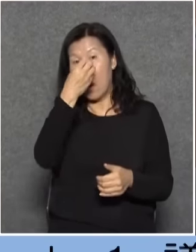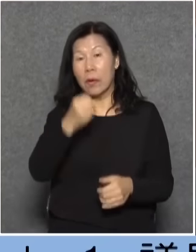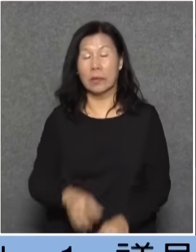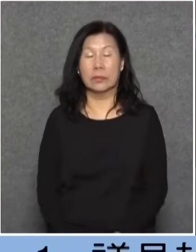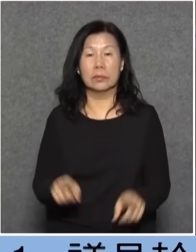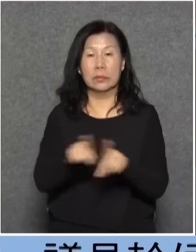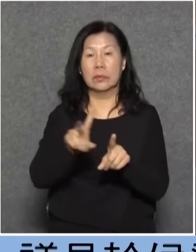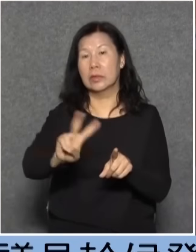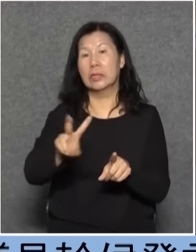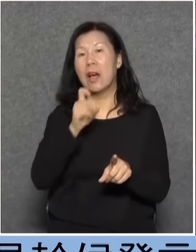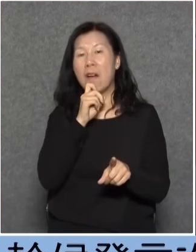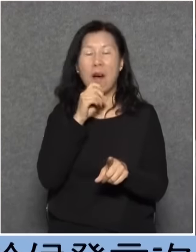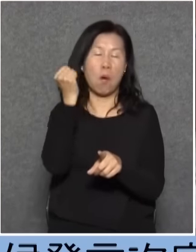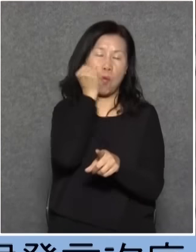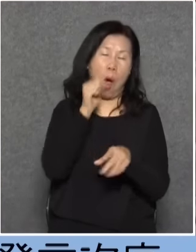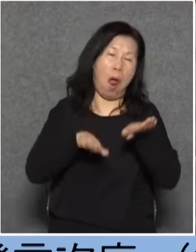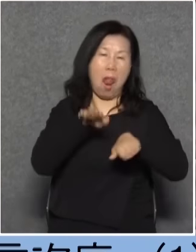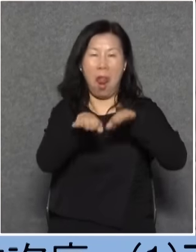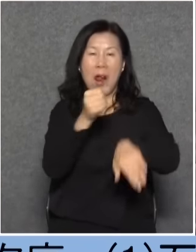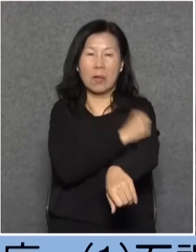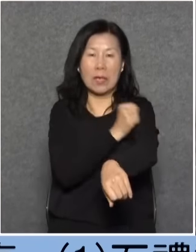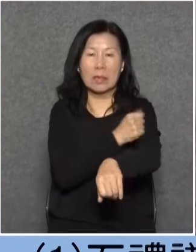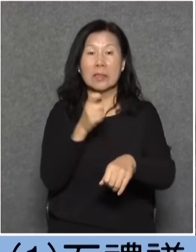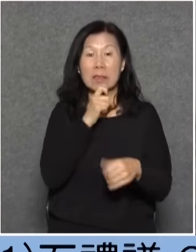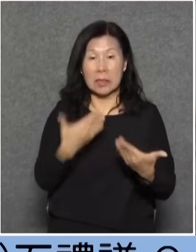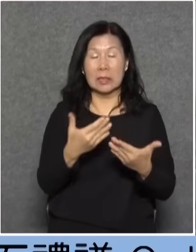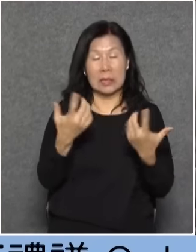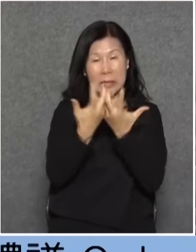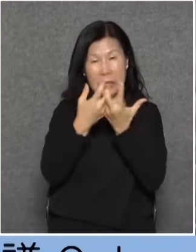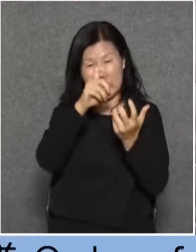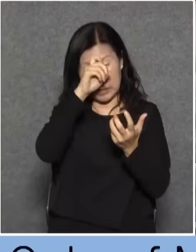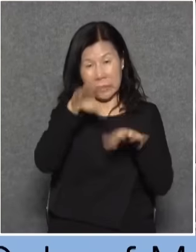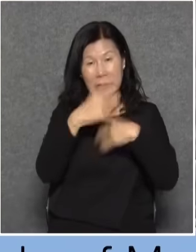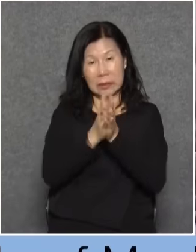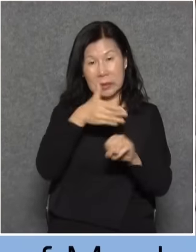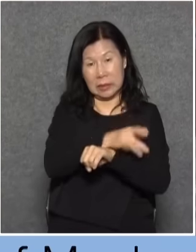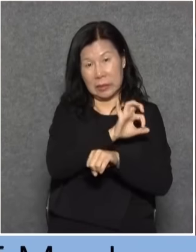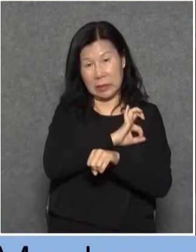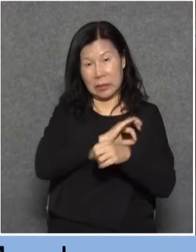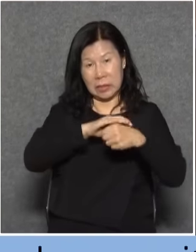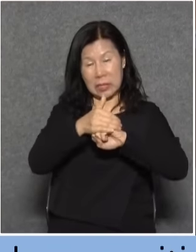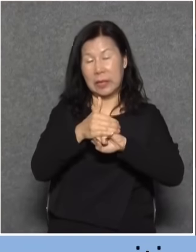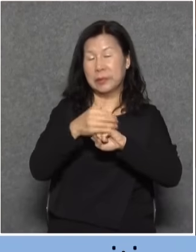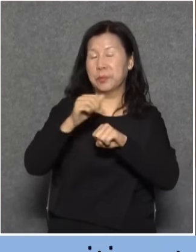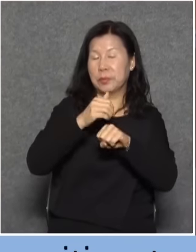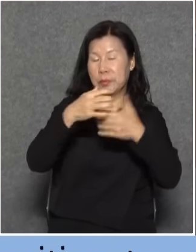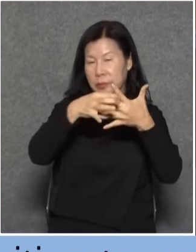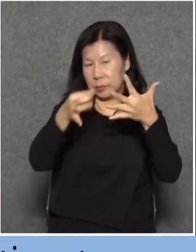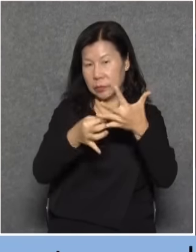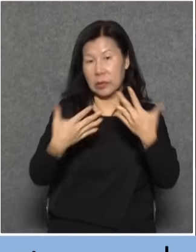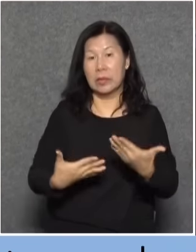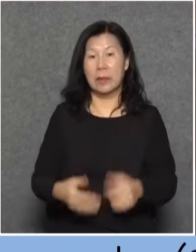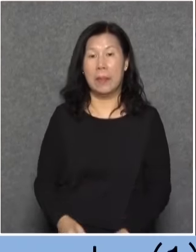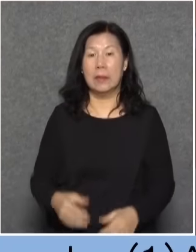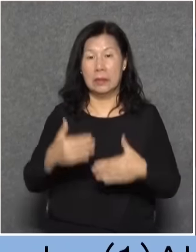樣是舉步維艱。香港的 GDP 年年錄得增長，社會發展就落後世界潮流，這個是極端資本主義、